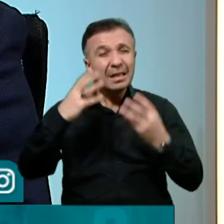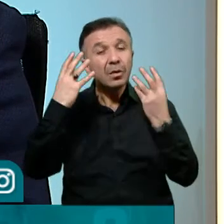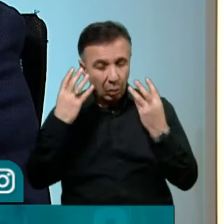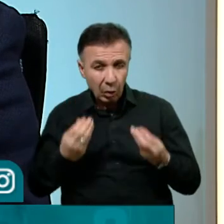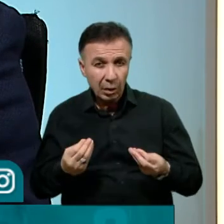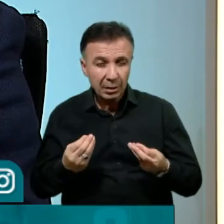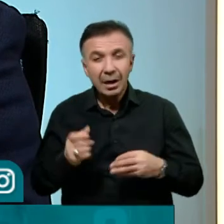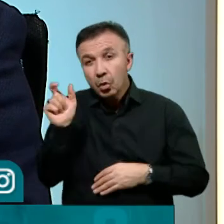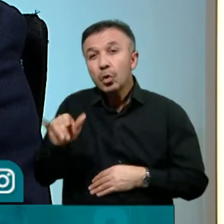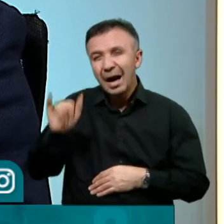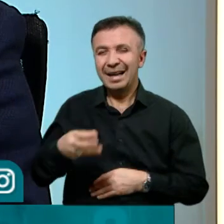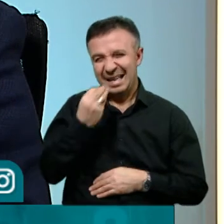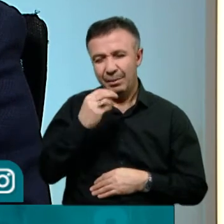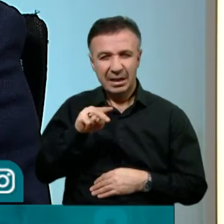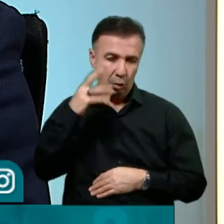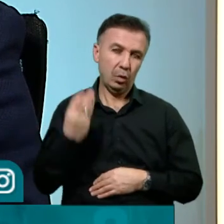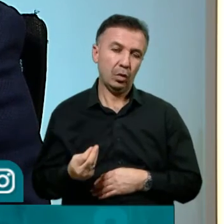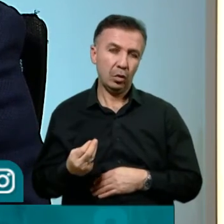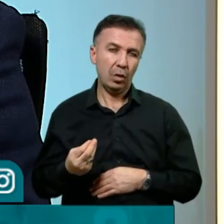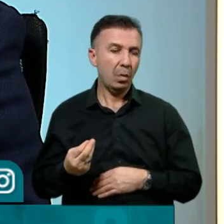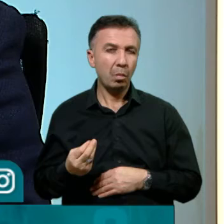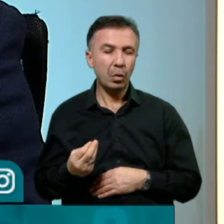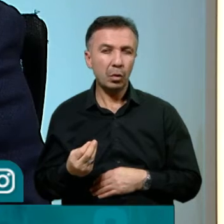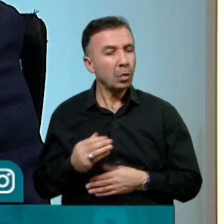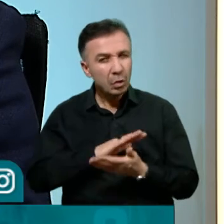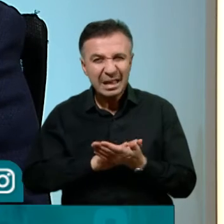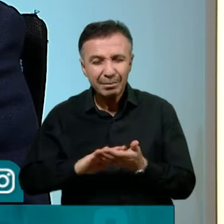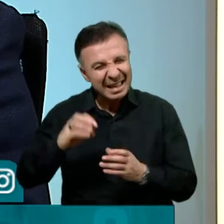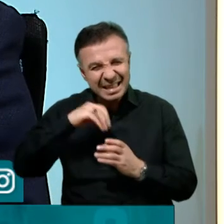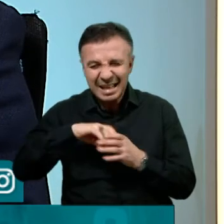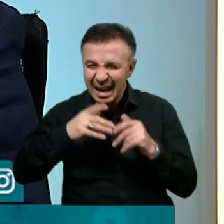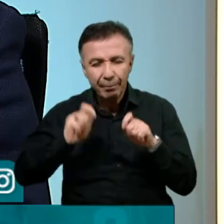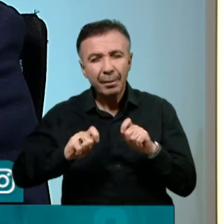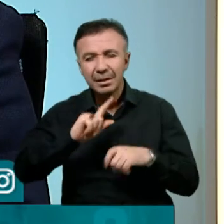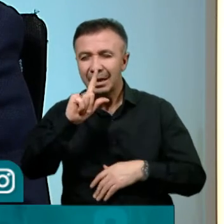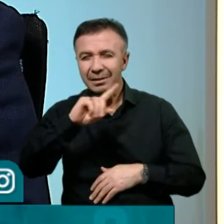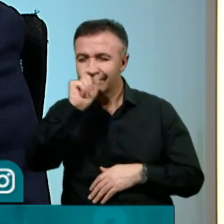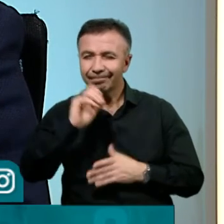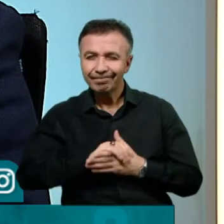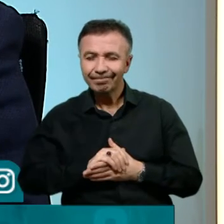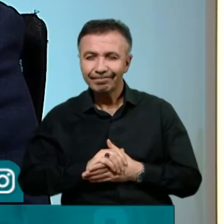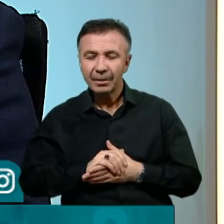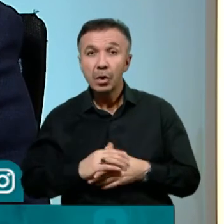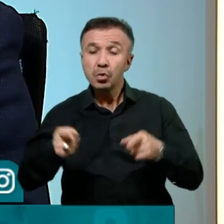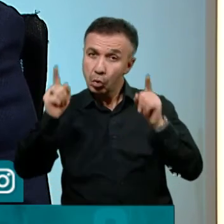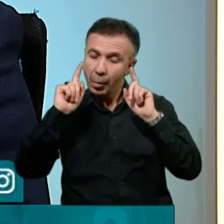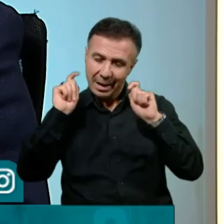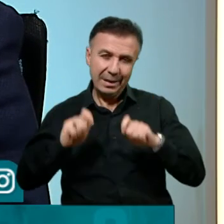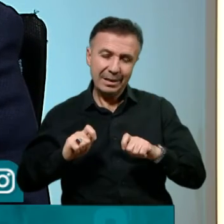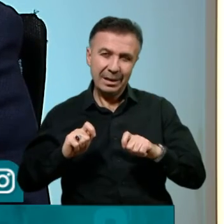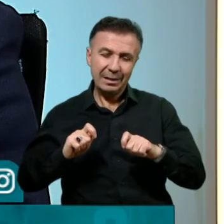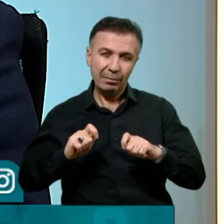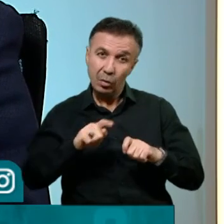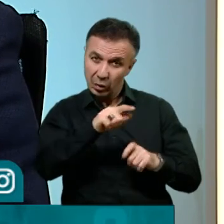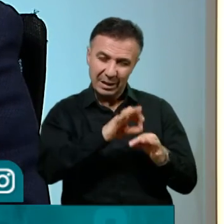bir de kul hakkıdır. Peki bunun telafisi nedir? Tevbe, istiğfar etmektir. Mağduriyetine sebebiyet verdiğiniz insanlardan helallik